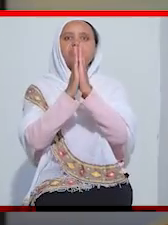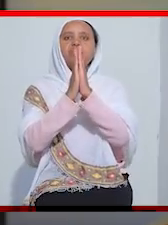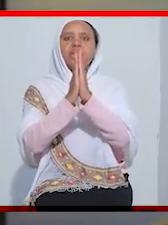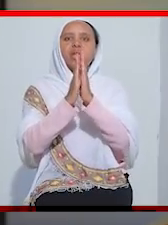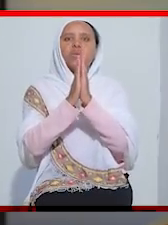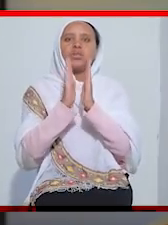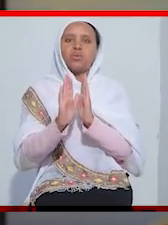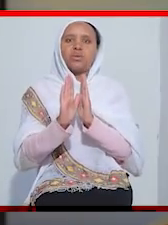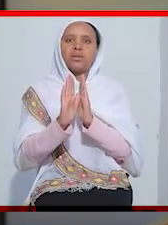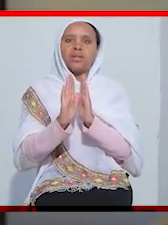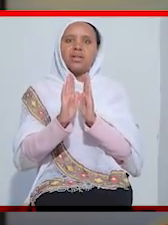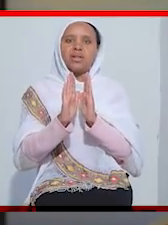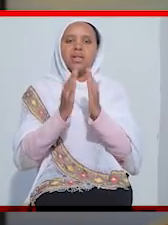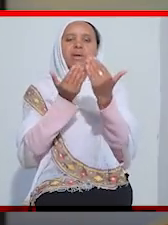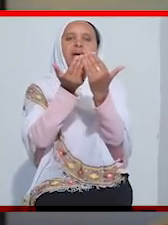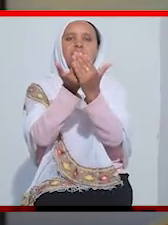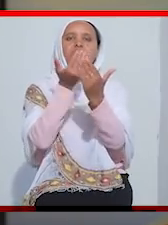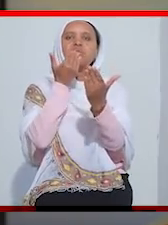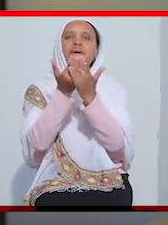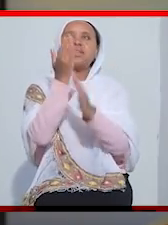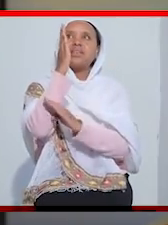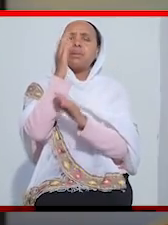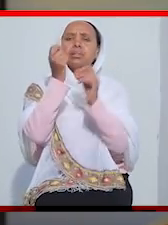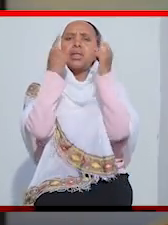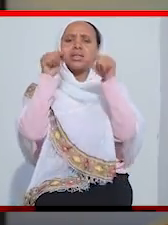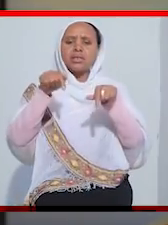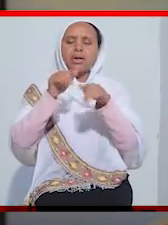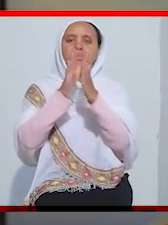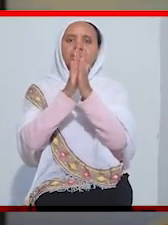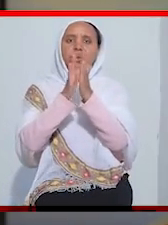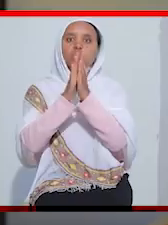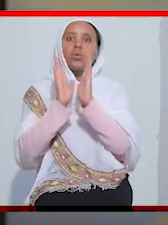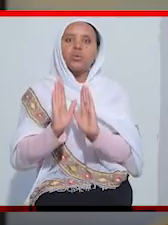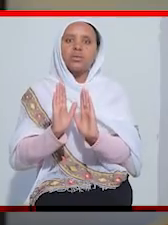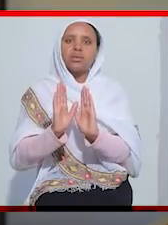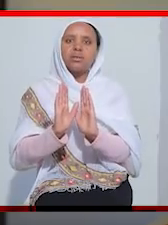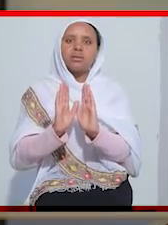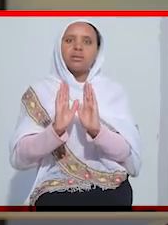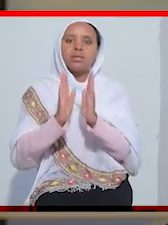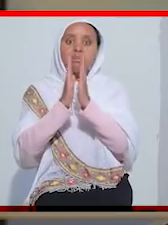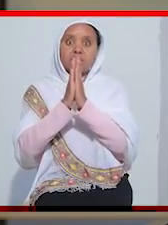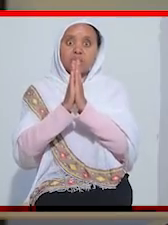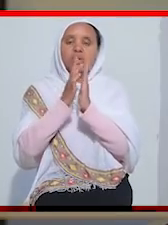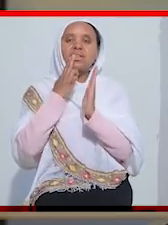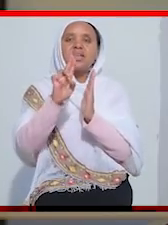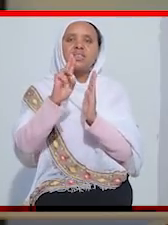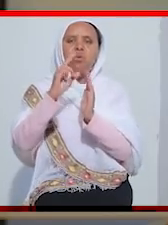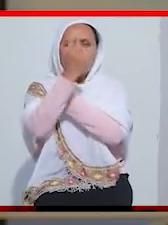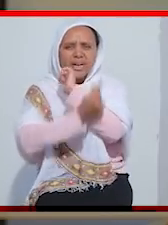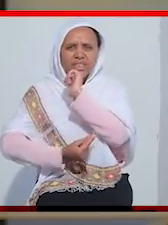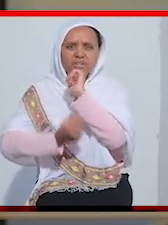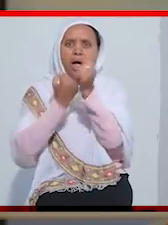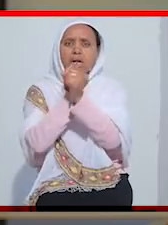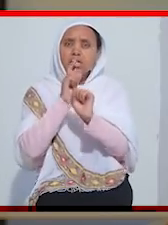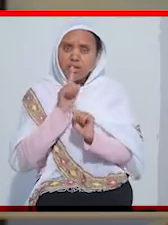የመጀመሪያው የምንጸልየው ጸሎት፣ የምናቀርበው ስብሐተ እግዚአብሔር፣ ተግተን ዛሬ የምንጸልየው ጸሎት፣ የምንጸልየው